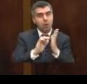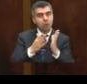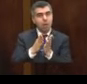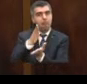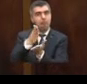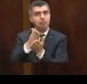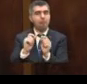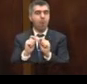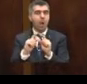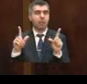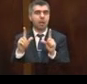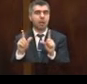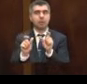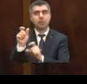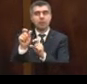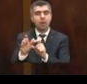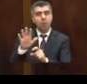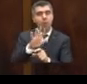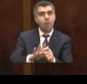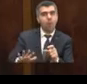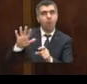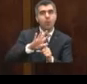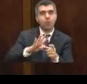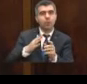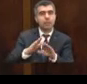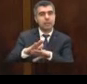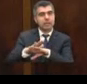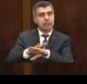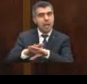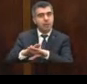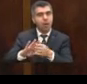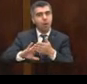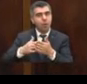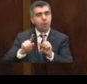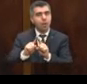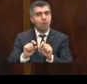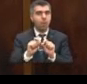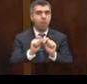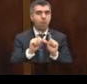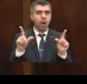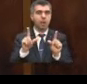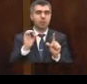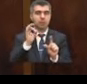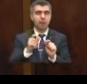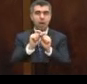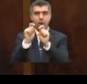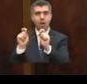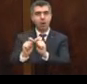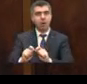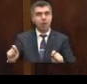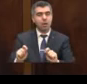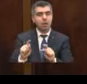مجموع المؤسسات المملكة وفي العملية السياسية، وبتعزيز المناخ السياسي الحر وترسيخ الاختيار